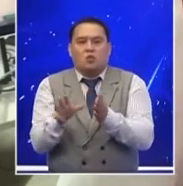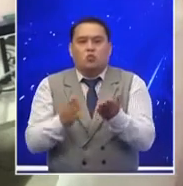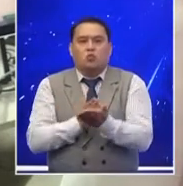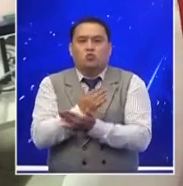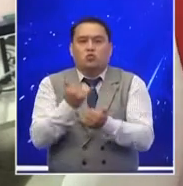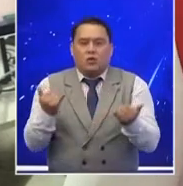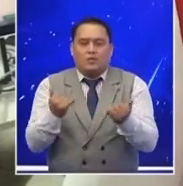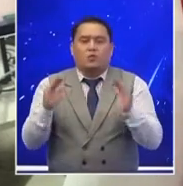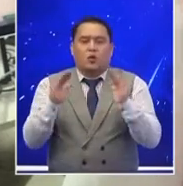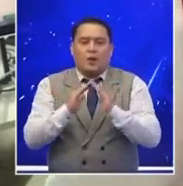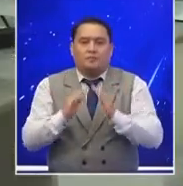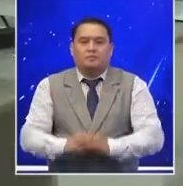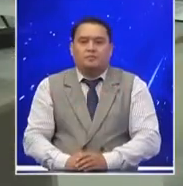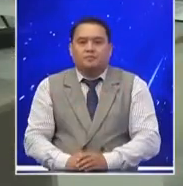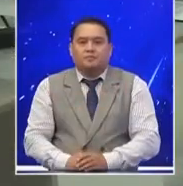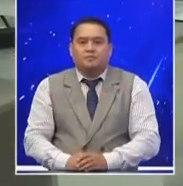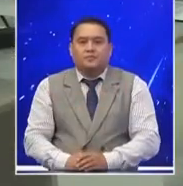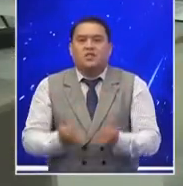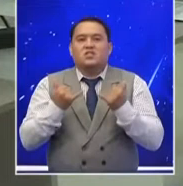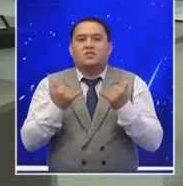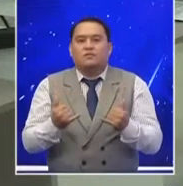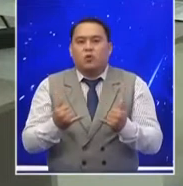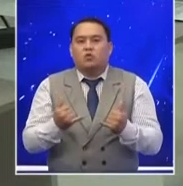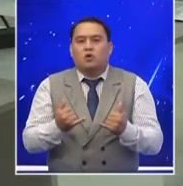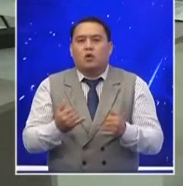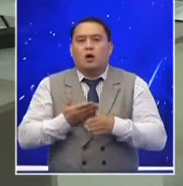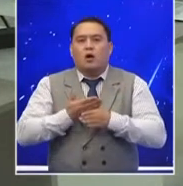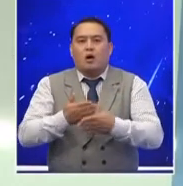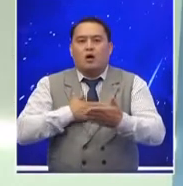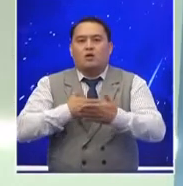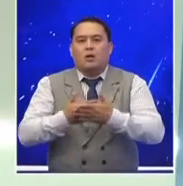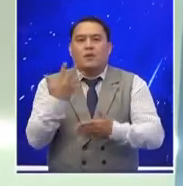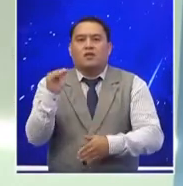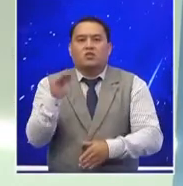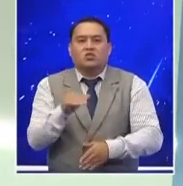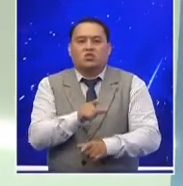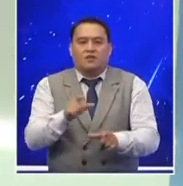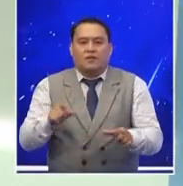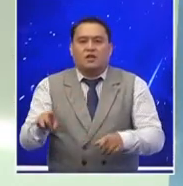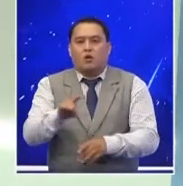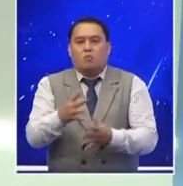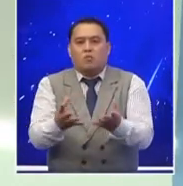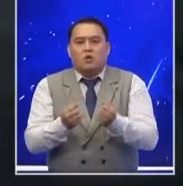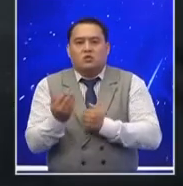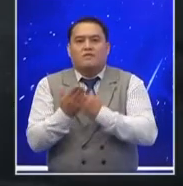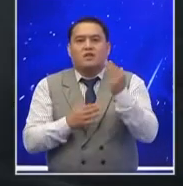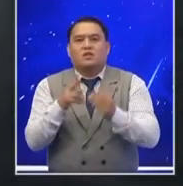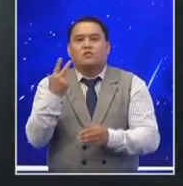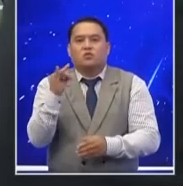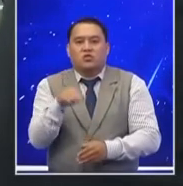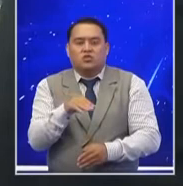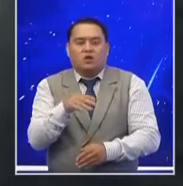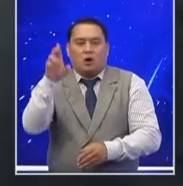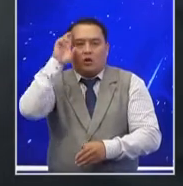государственные услуги, не выходя из дома. На сегодняшний день благодаря волонтерам более 5000 жителей региона получили свыше